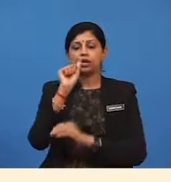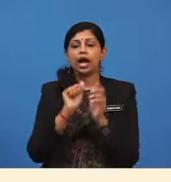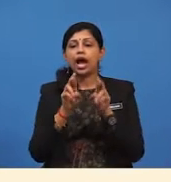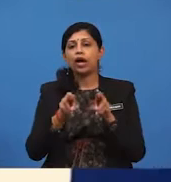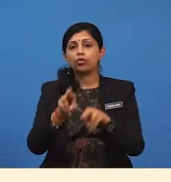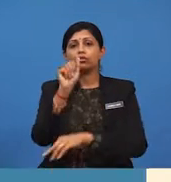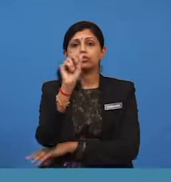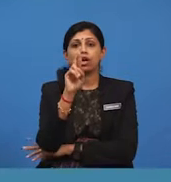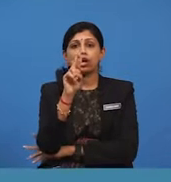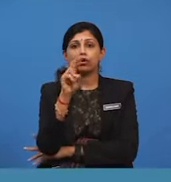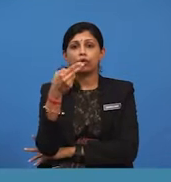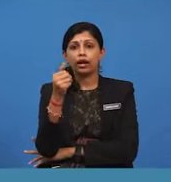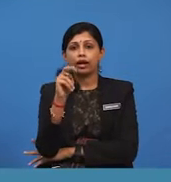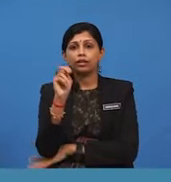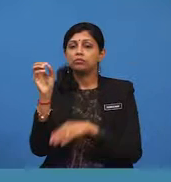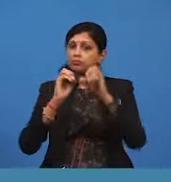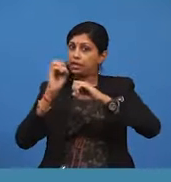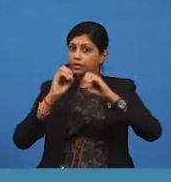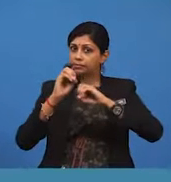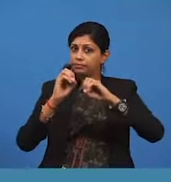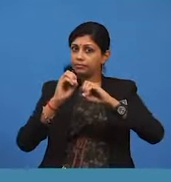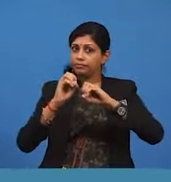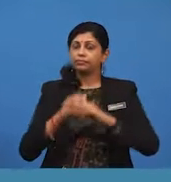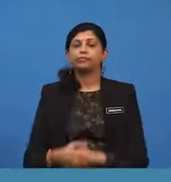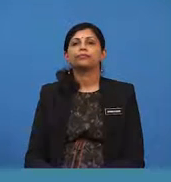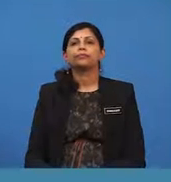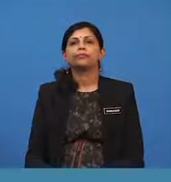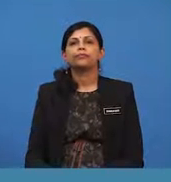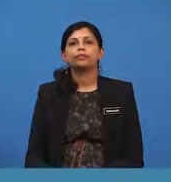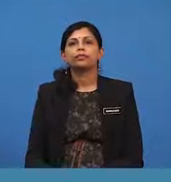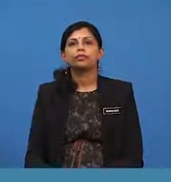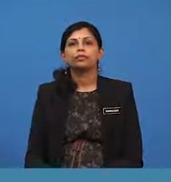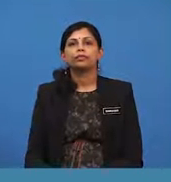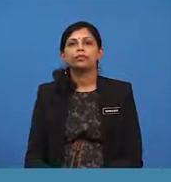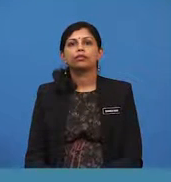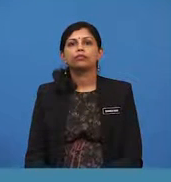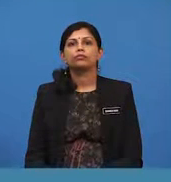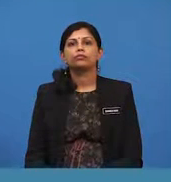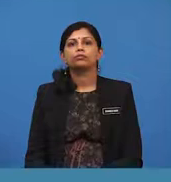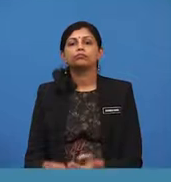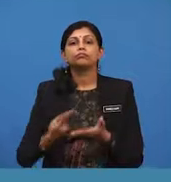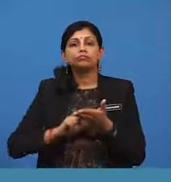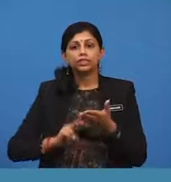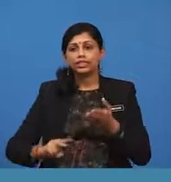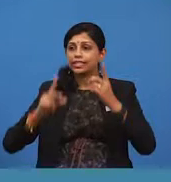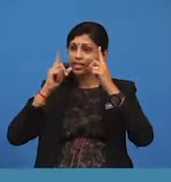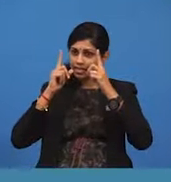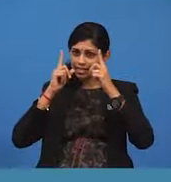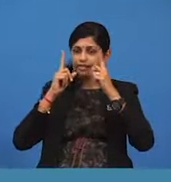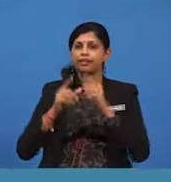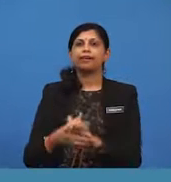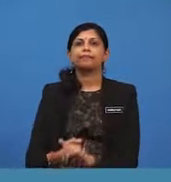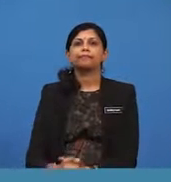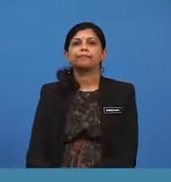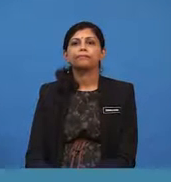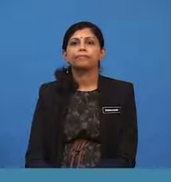dihasilkan. Aktiviti pertama. Apabila dawai digerakkan selari dengan medan magnet, didapati